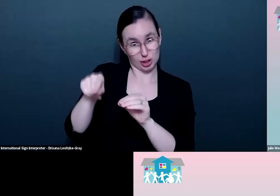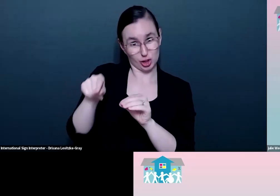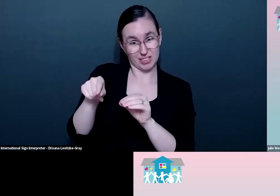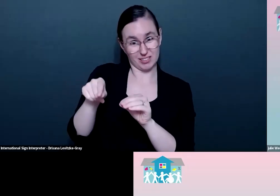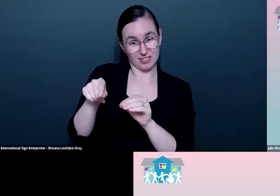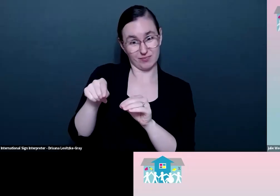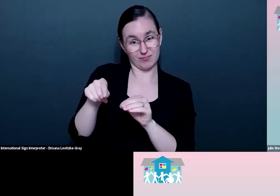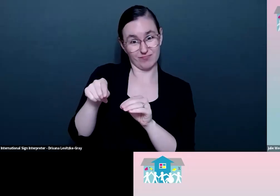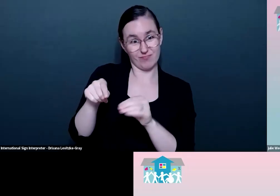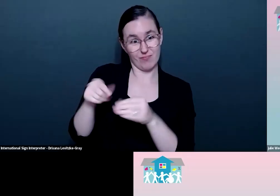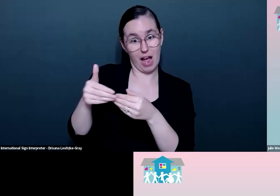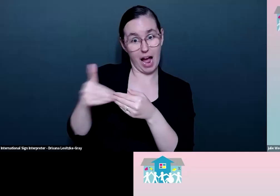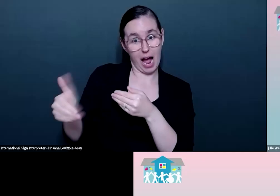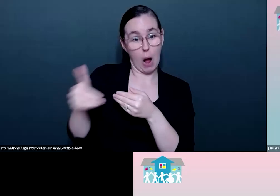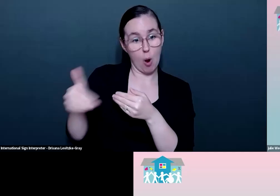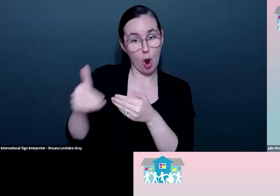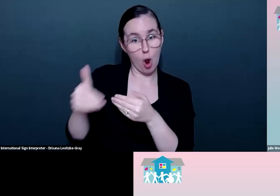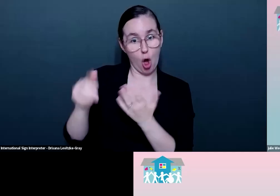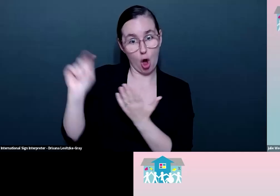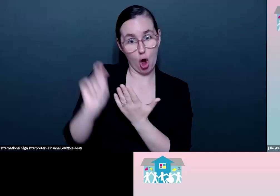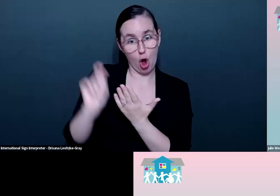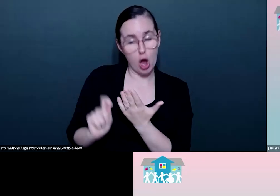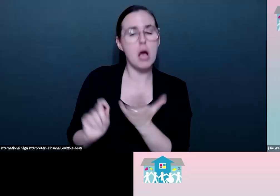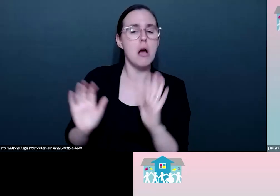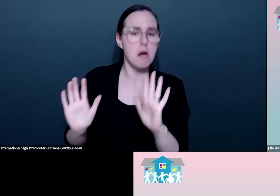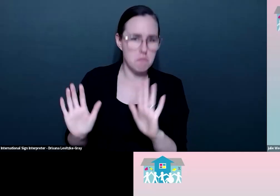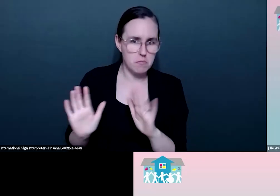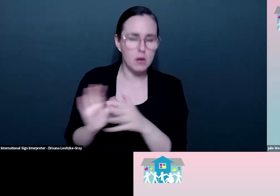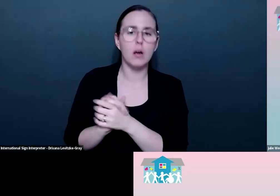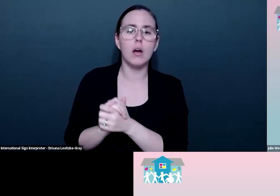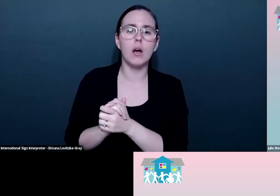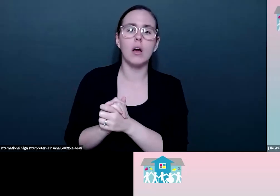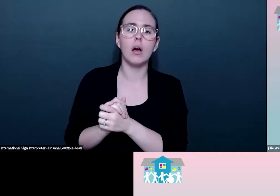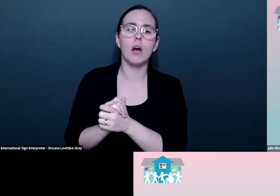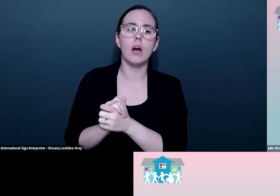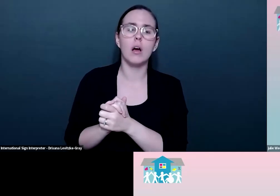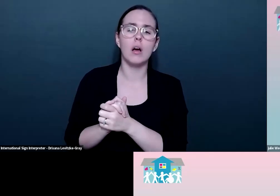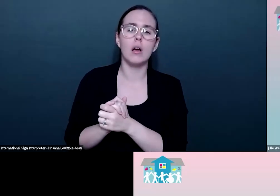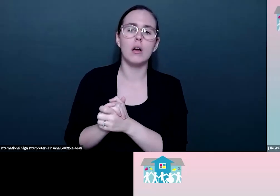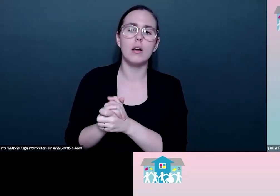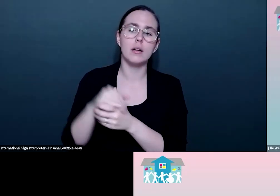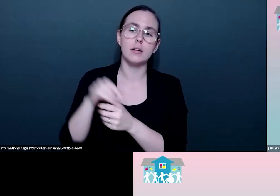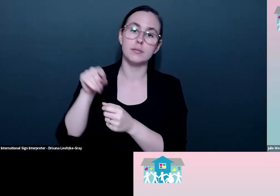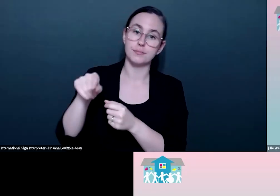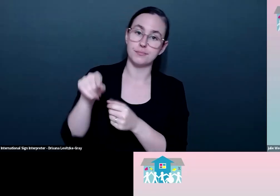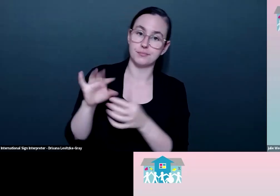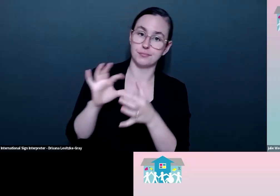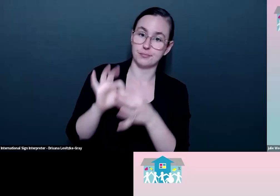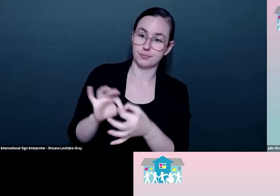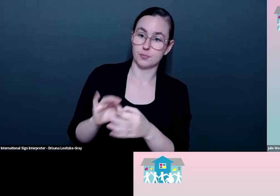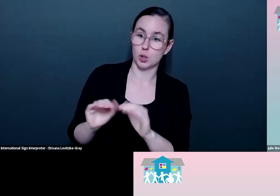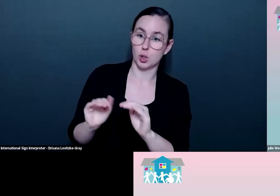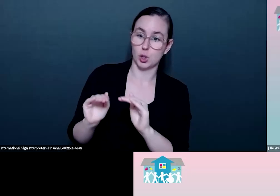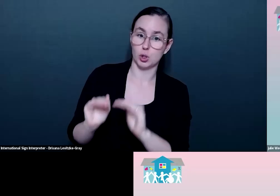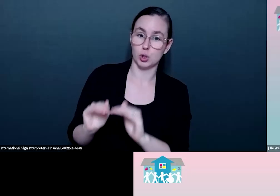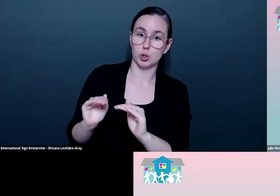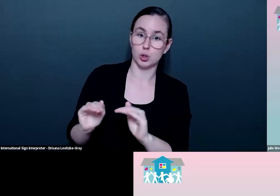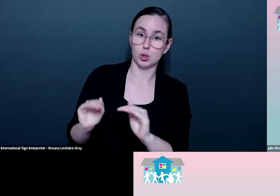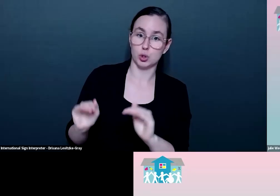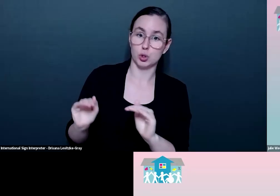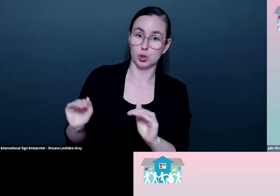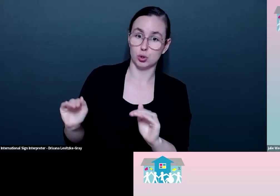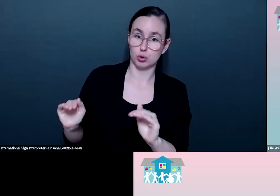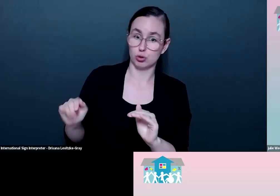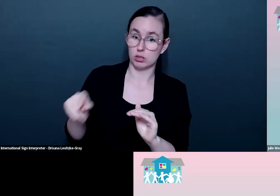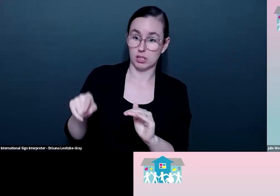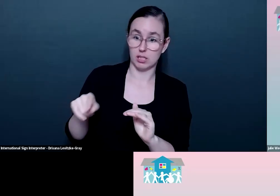exacte la partie des mères, mais on a pu parler aux mères dont les enfants ne